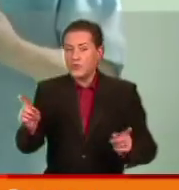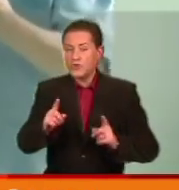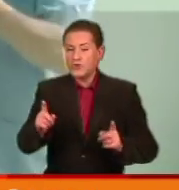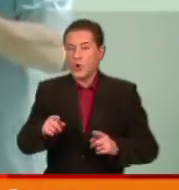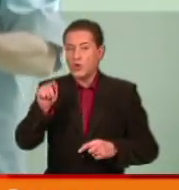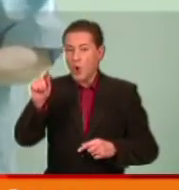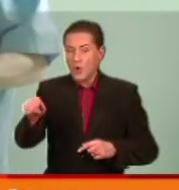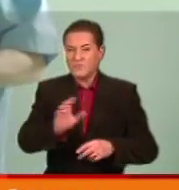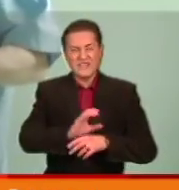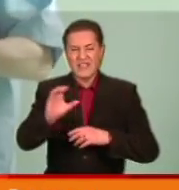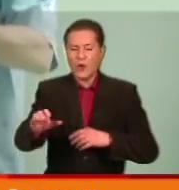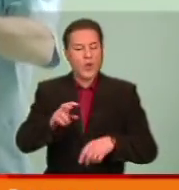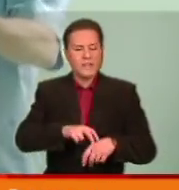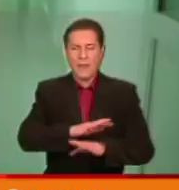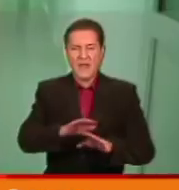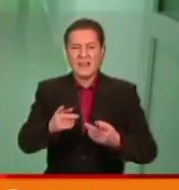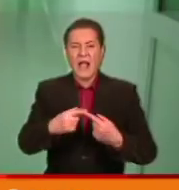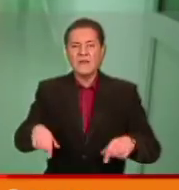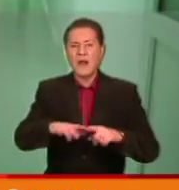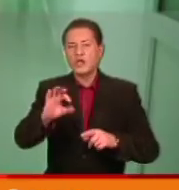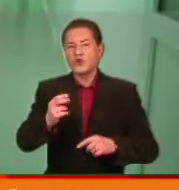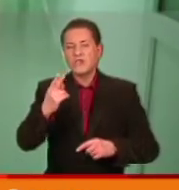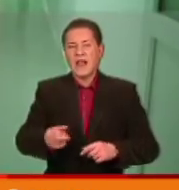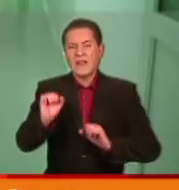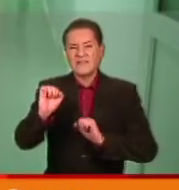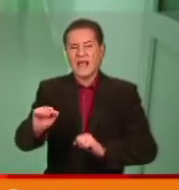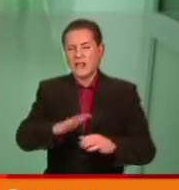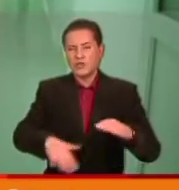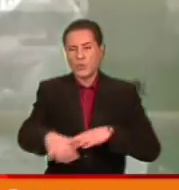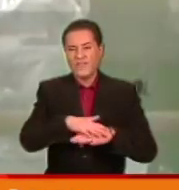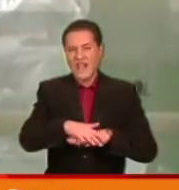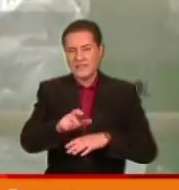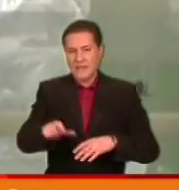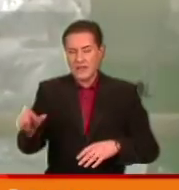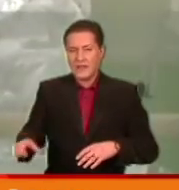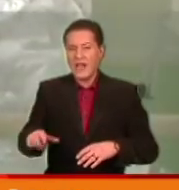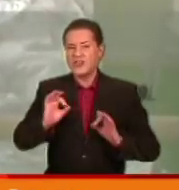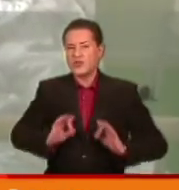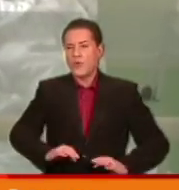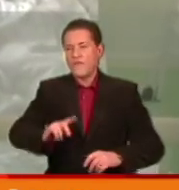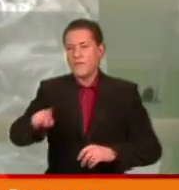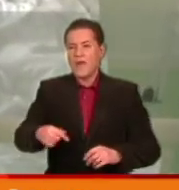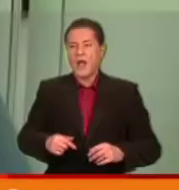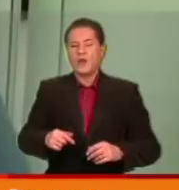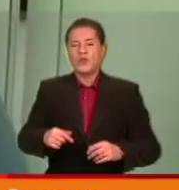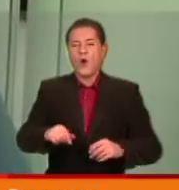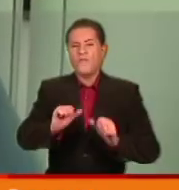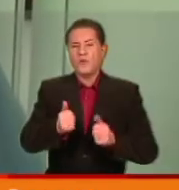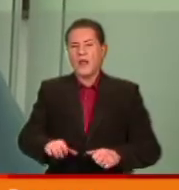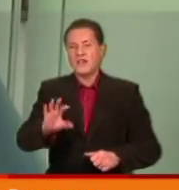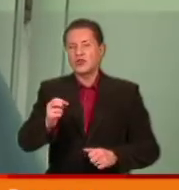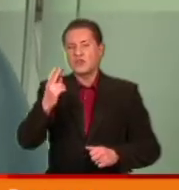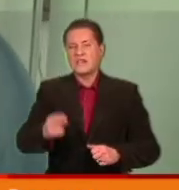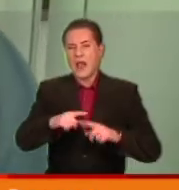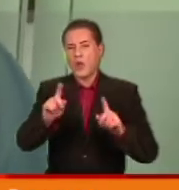хоспісу скеровують не медики, а департамент соціального захисту населення. Чиновники вимагають оформляти спеціальну путівку. Нужно оказать допомогу